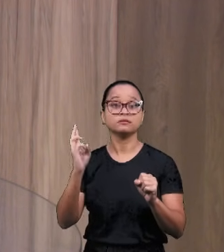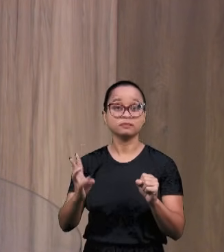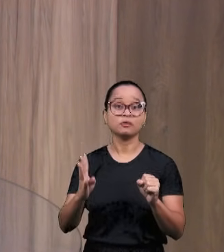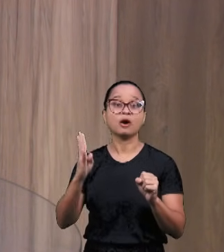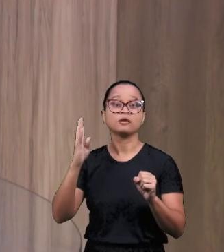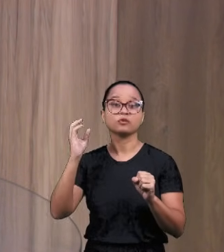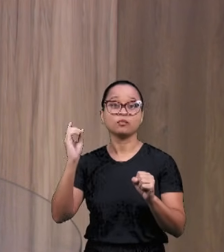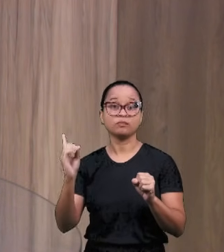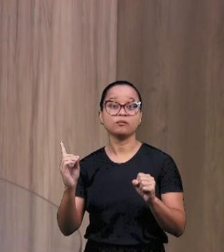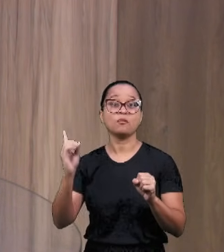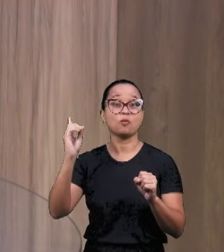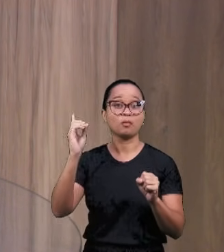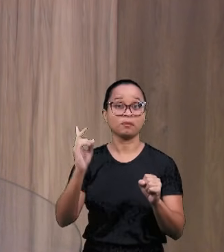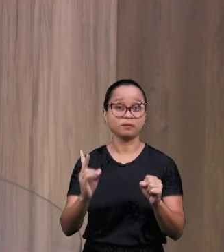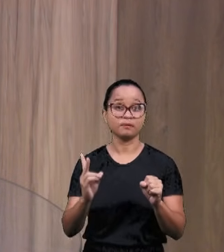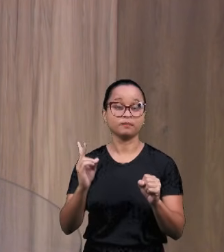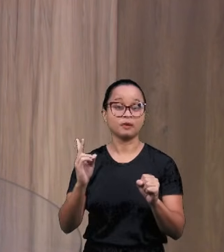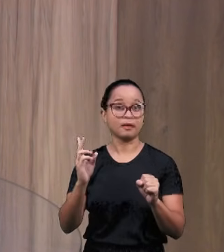relva.